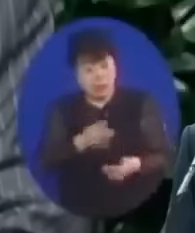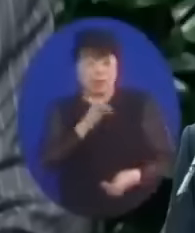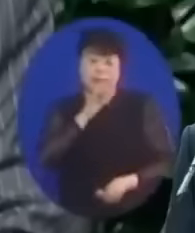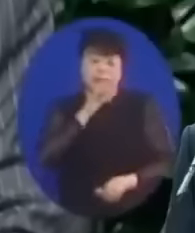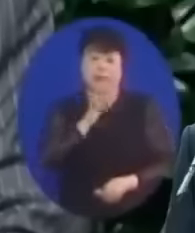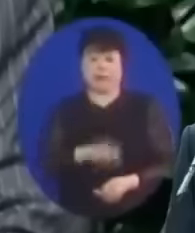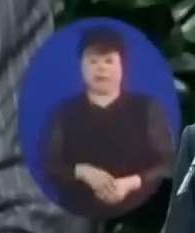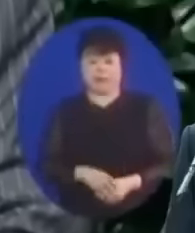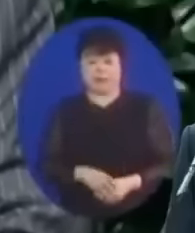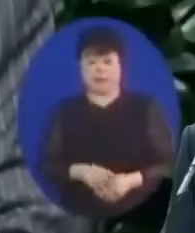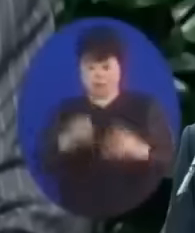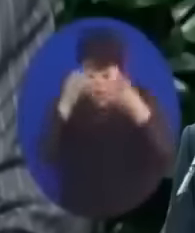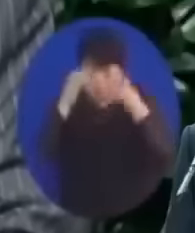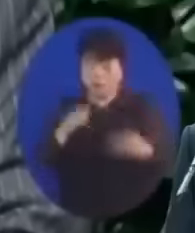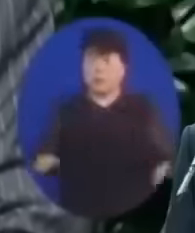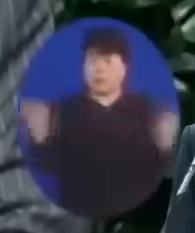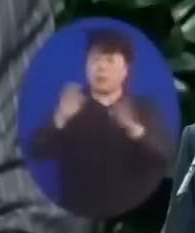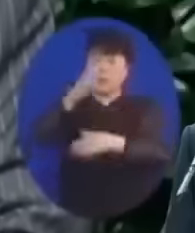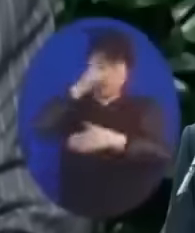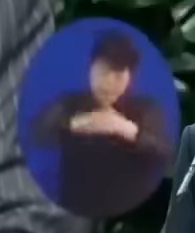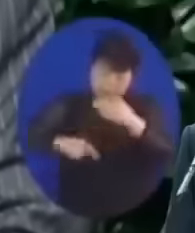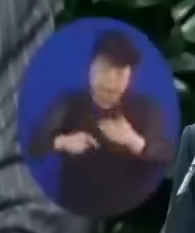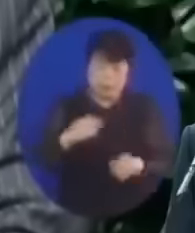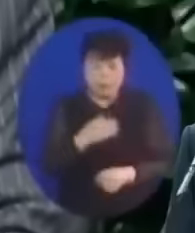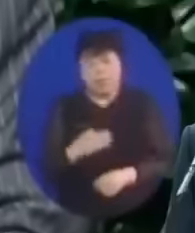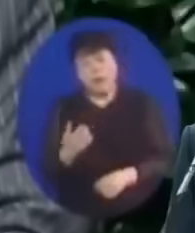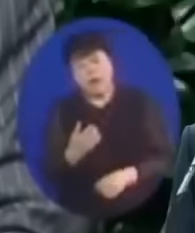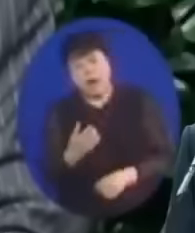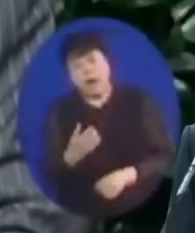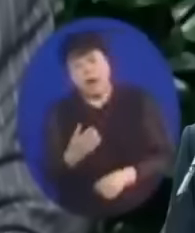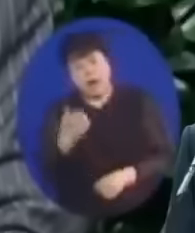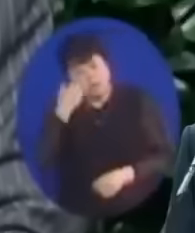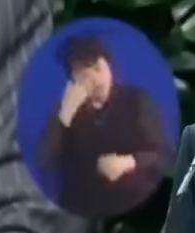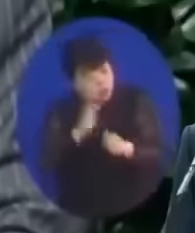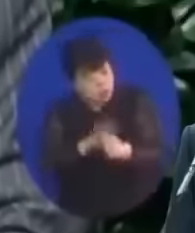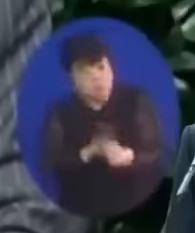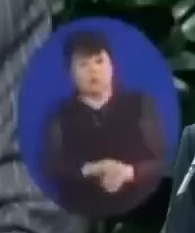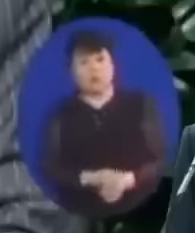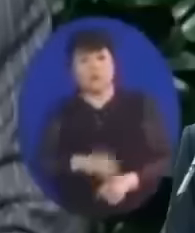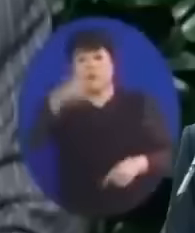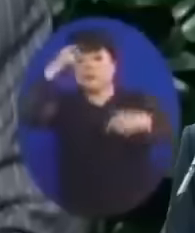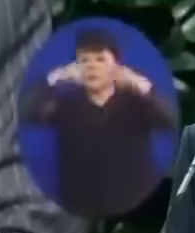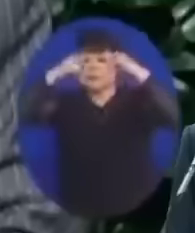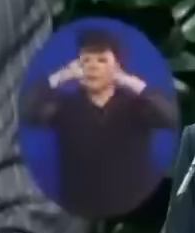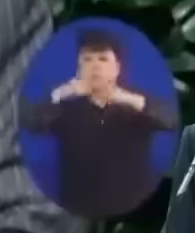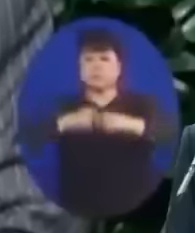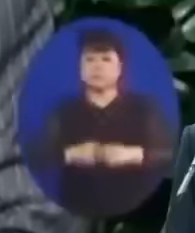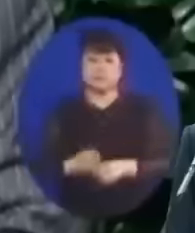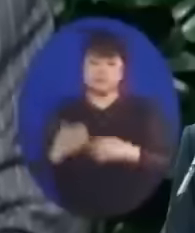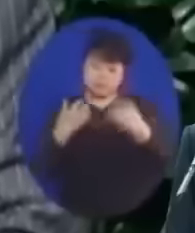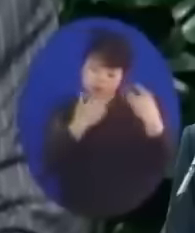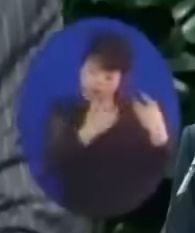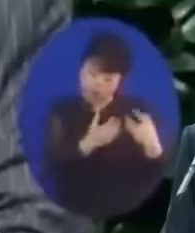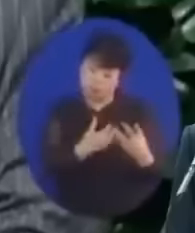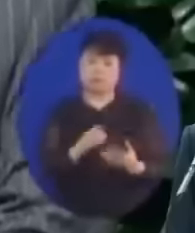못하는 고통이 밤새도록 온 몸을 괴롭힐 때 누가 알아줍니까? 슬픔이 말로 다 할 수